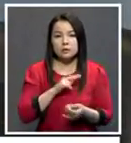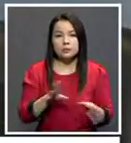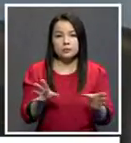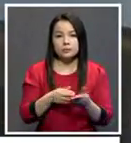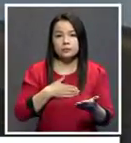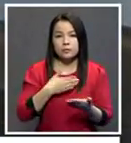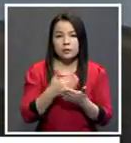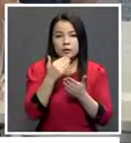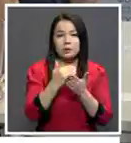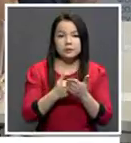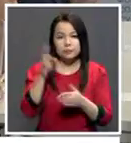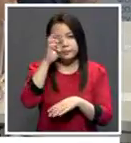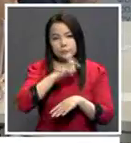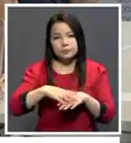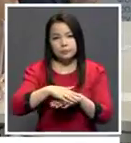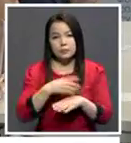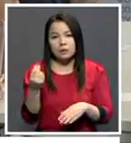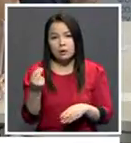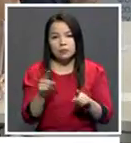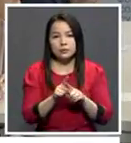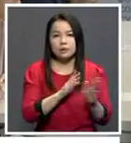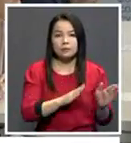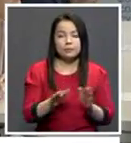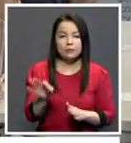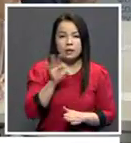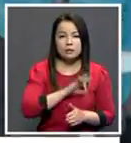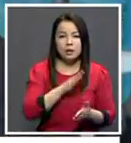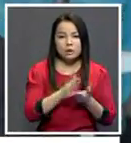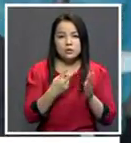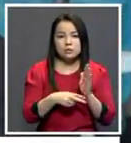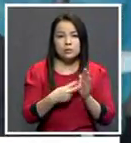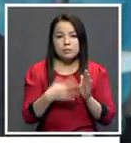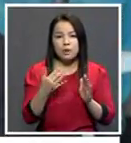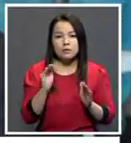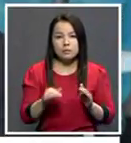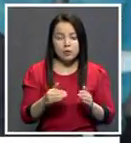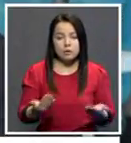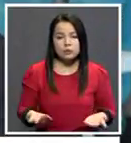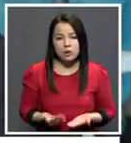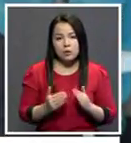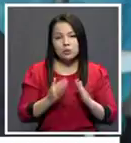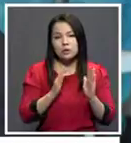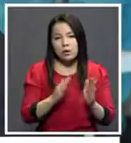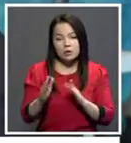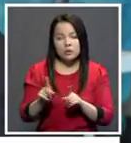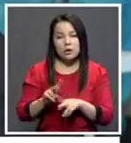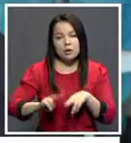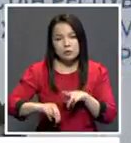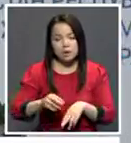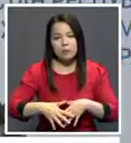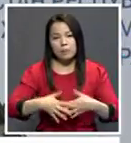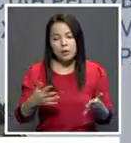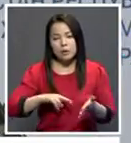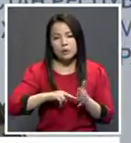жүйесі мемлекет қаржысын үнемдеуге мүдделі. Студенттерге арналған 75 мың орындық жатақхананы салудың да түрлі тиімді жолы